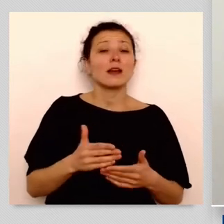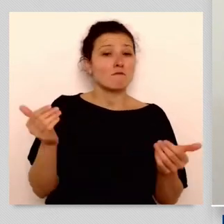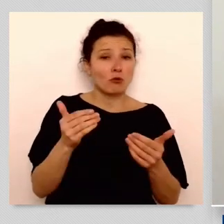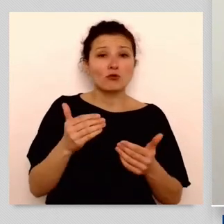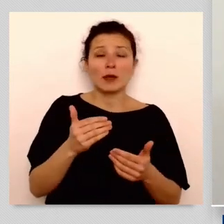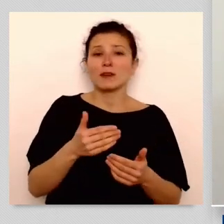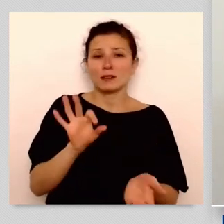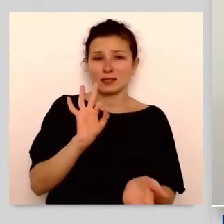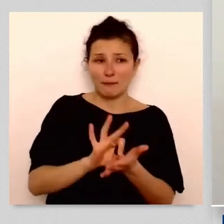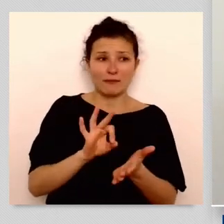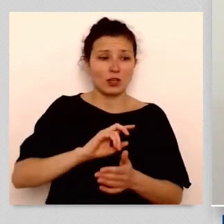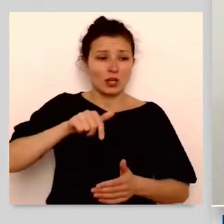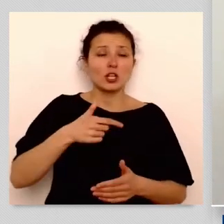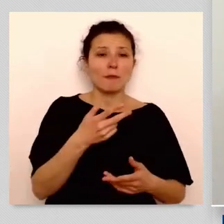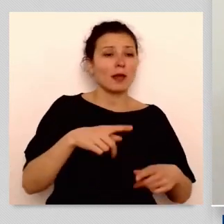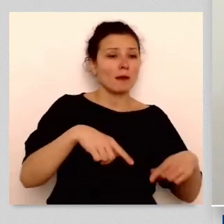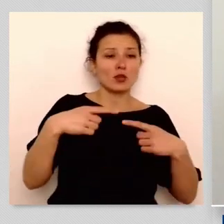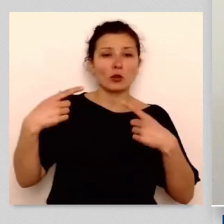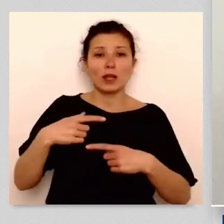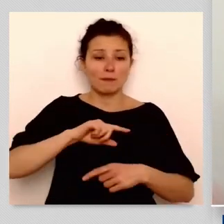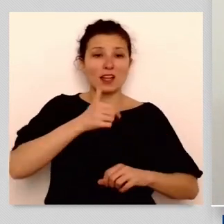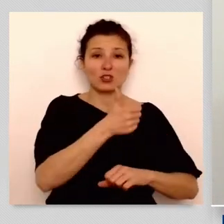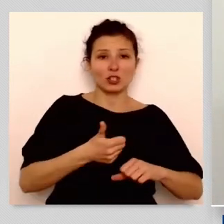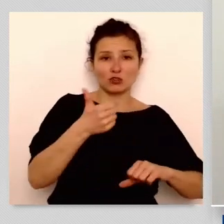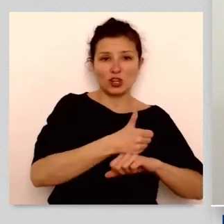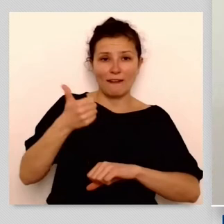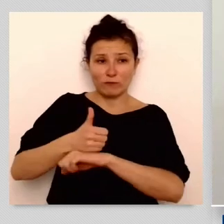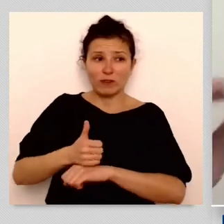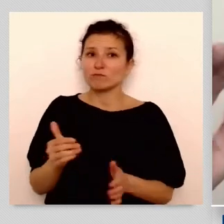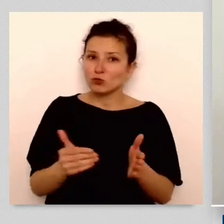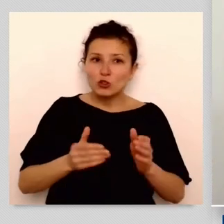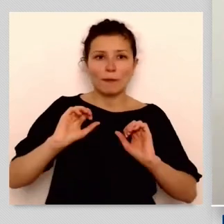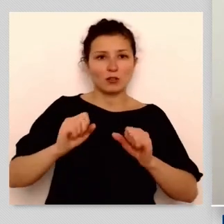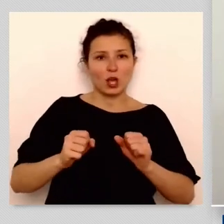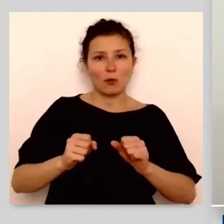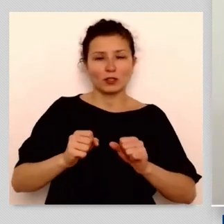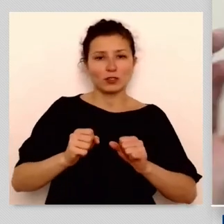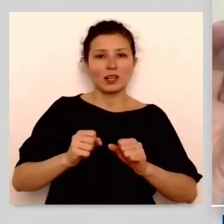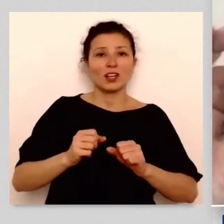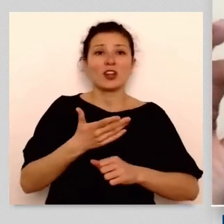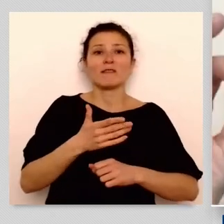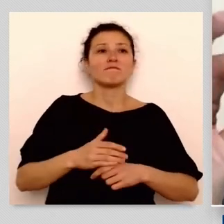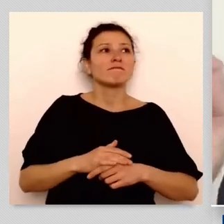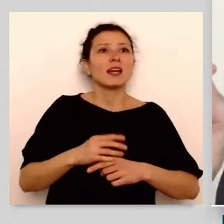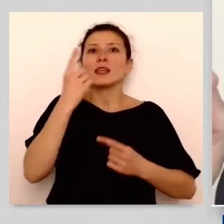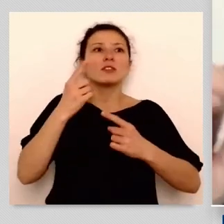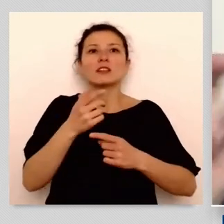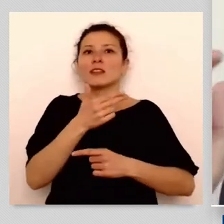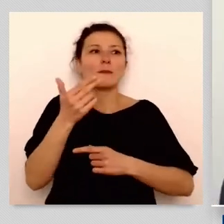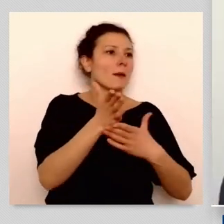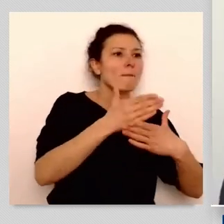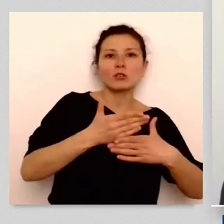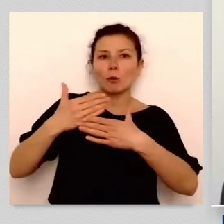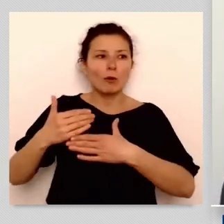przekonamy swoich szefów do tego, że trzeba działać ponad podziałami. Trochę tak,